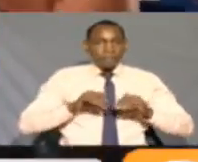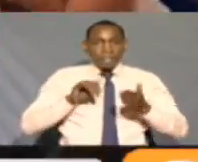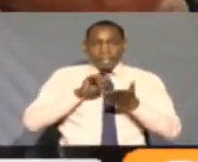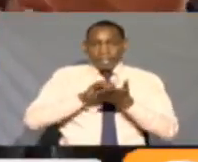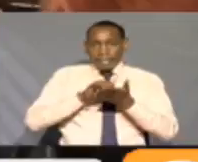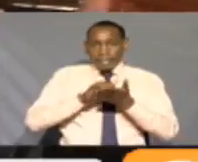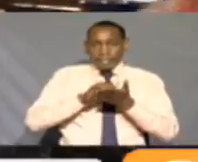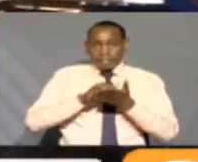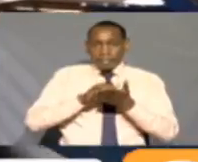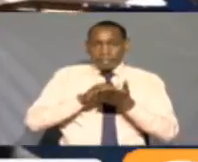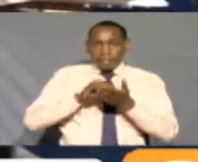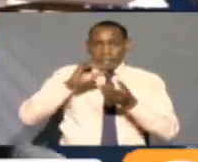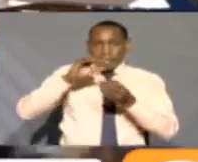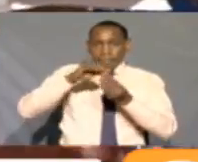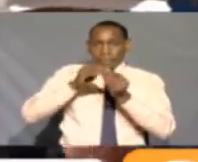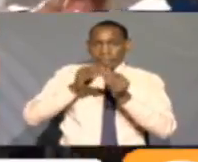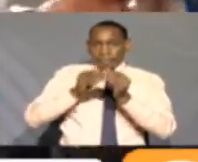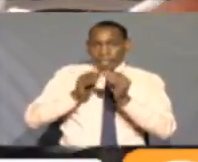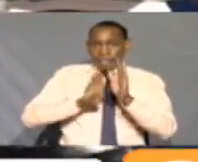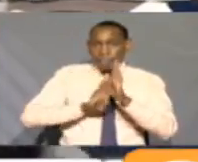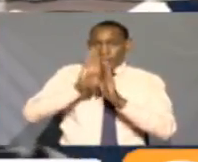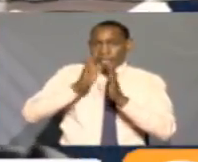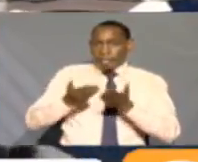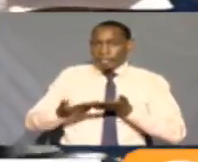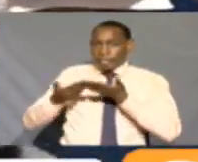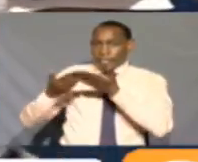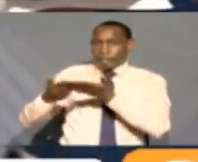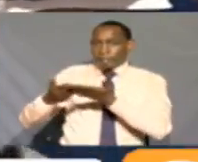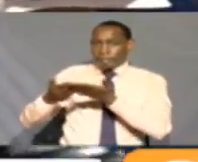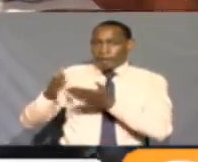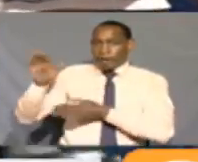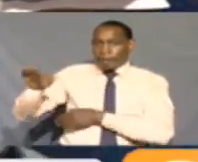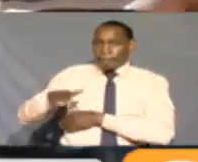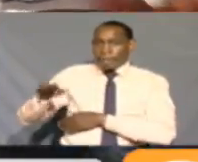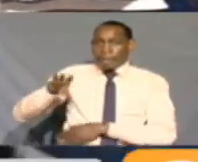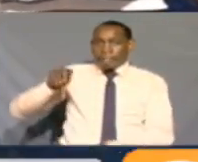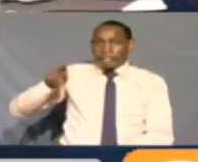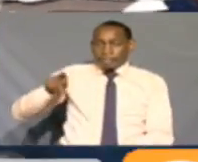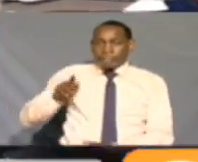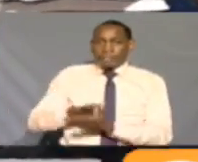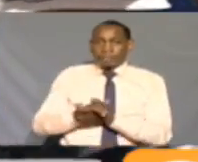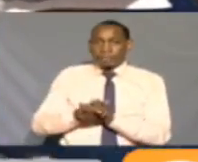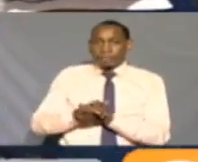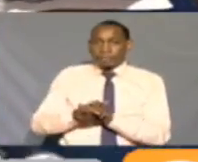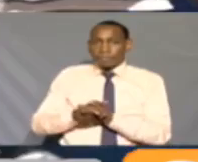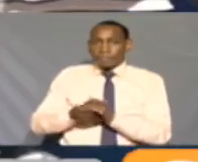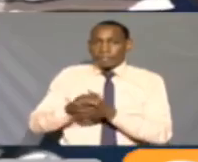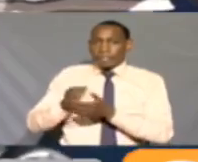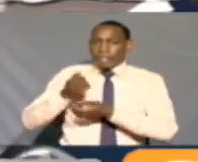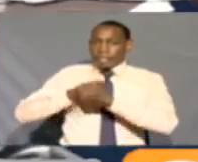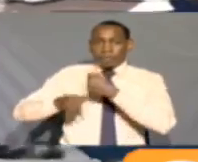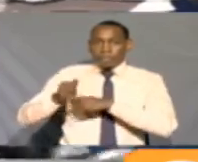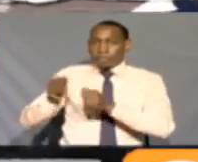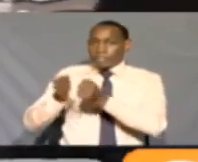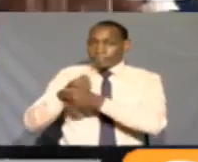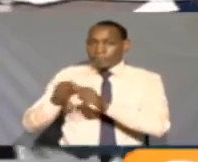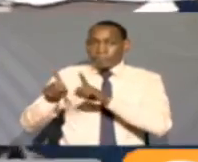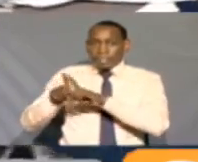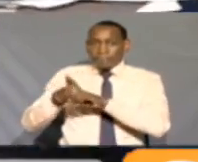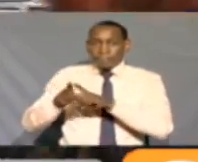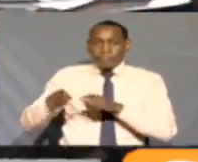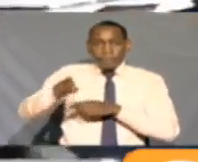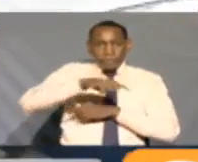kwamba tutengeneze mswada tupeleke bungeni, maana wa bunge kuja kufanya hivyo hawatafanya kwa sababu itawafunga wao, ni